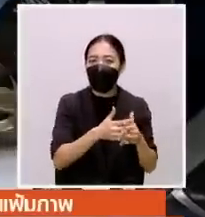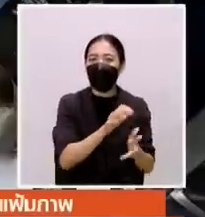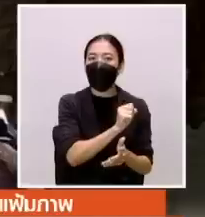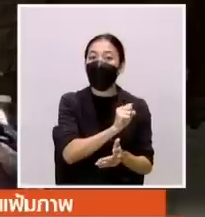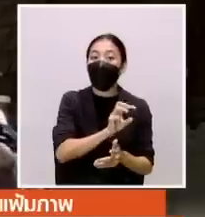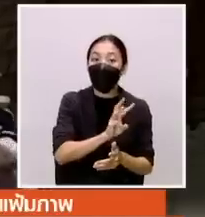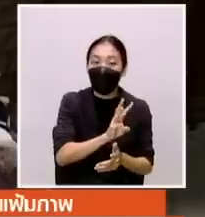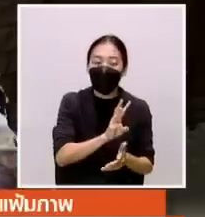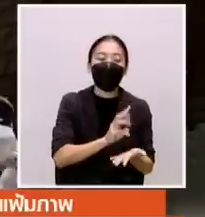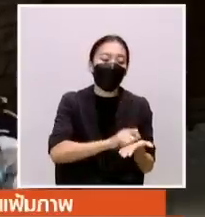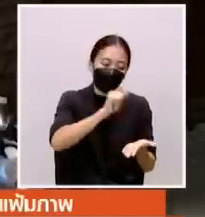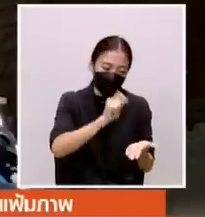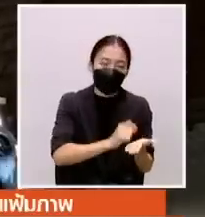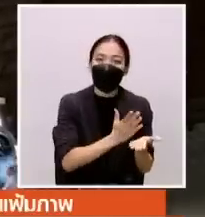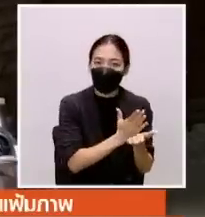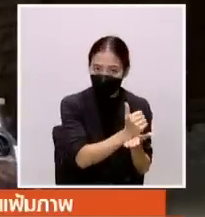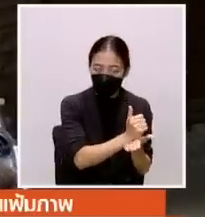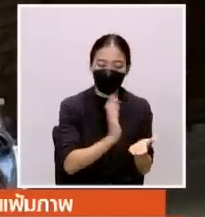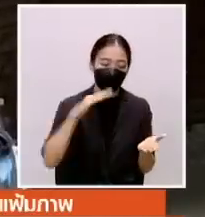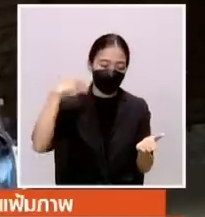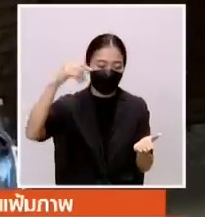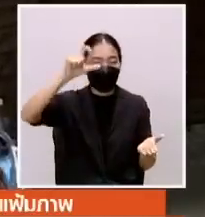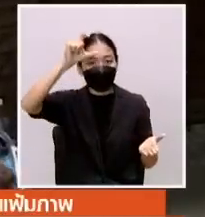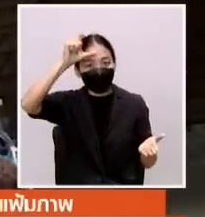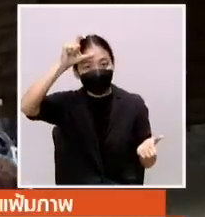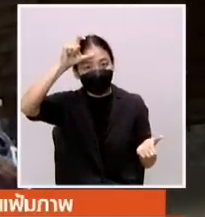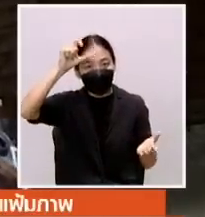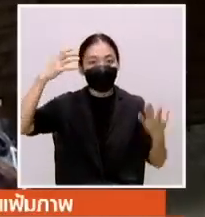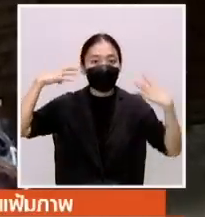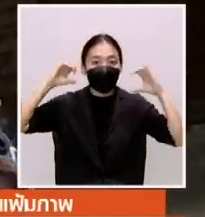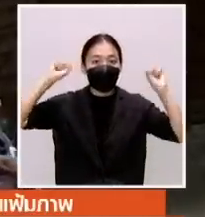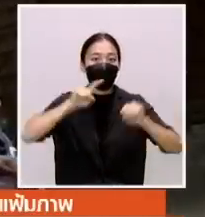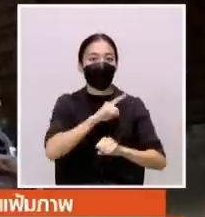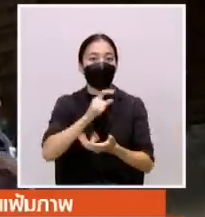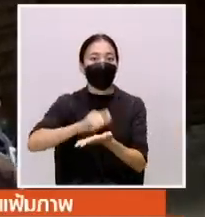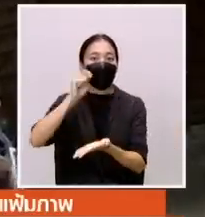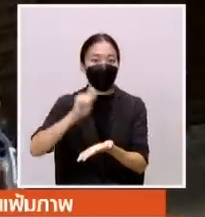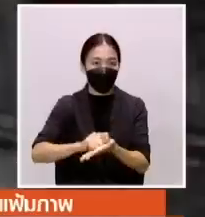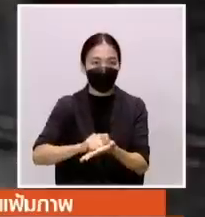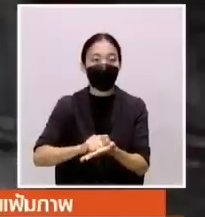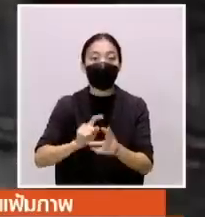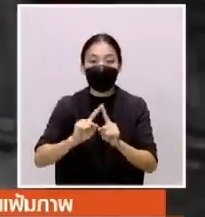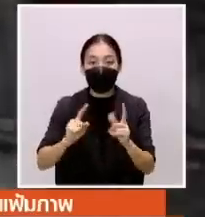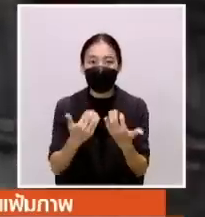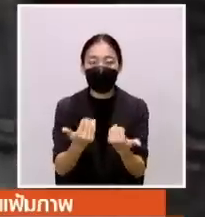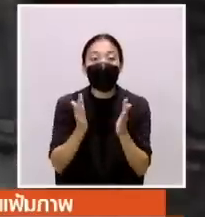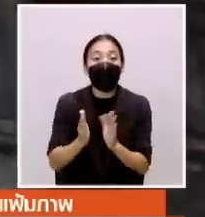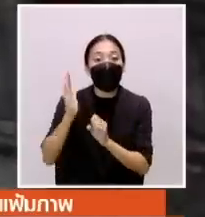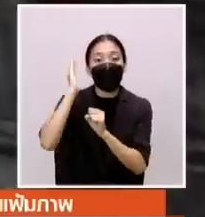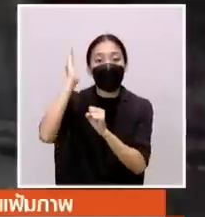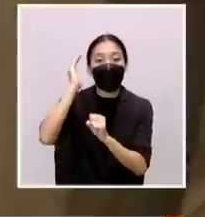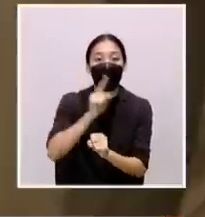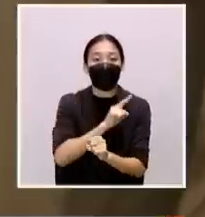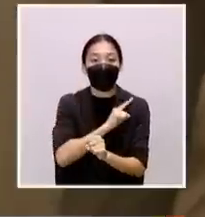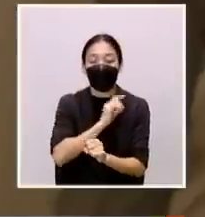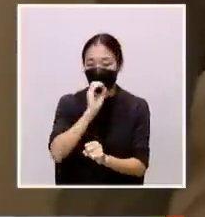การลงนามโดยประธานาธิบดีไบเดนต่อไปครับด้านโฆษกทำเนียบขาวเจนซากินะครับก็มีแถลงการออกมาว่า